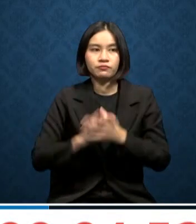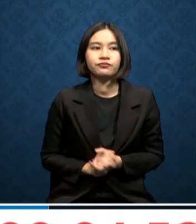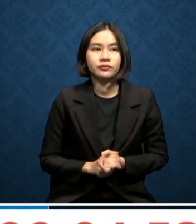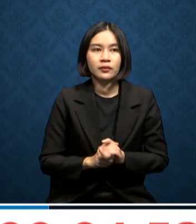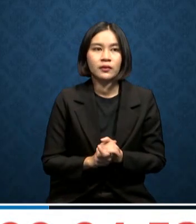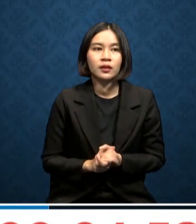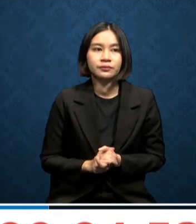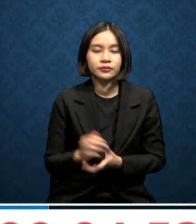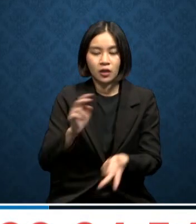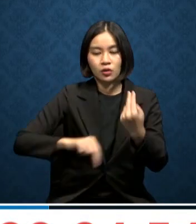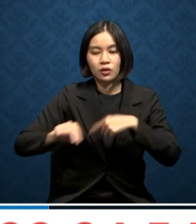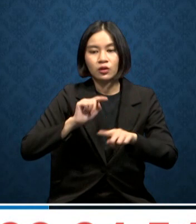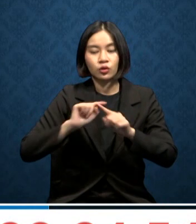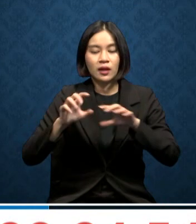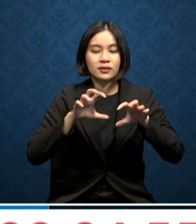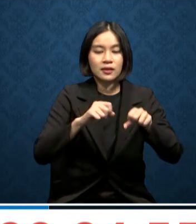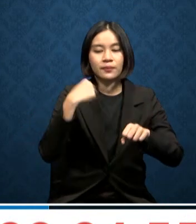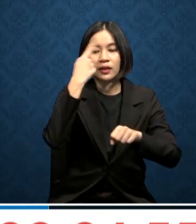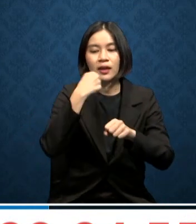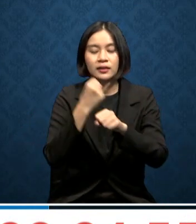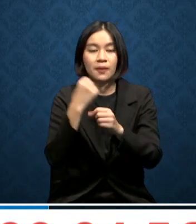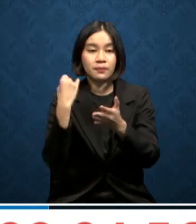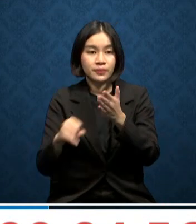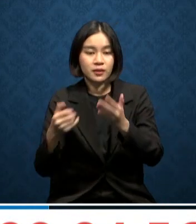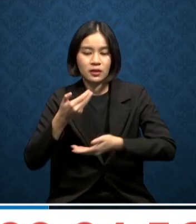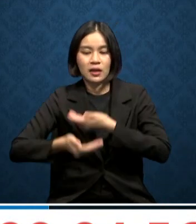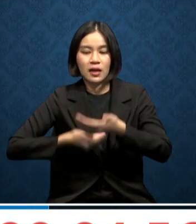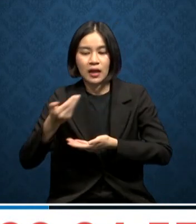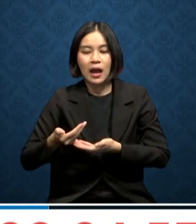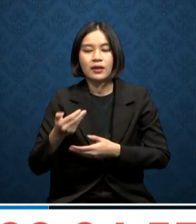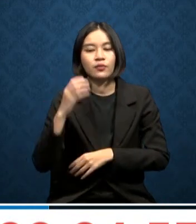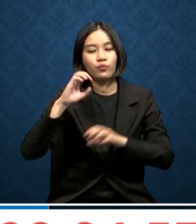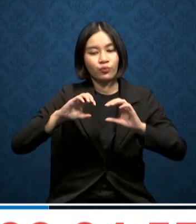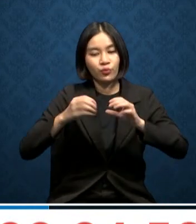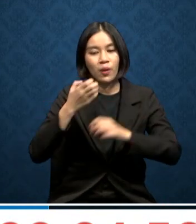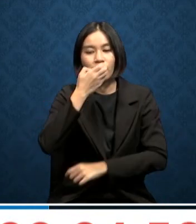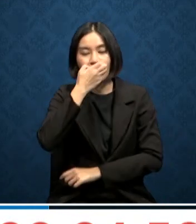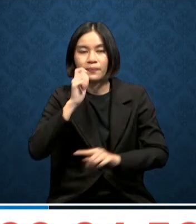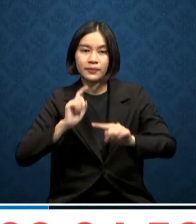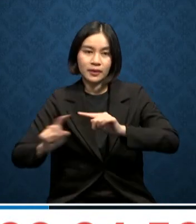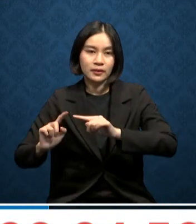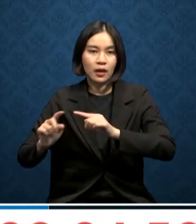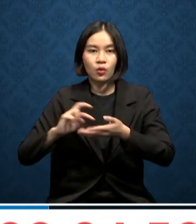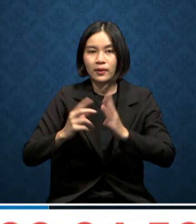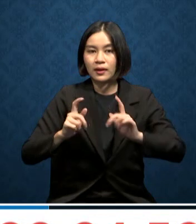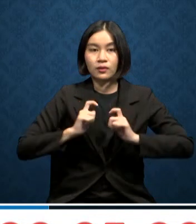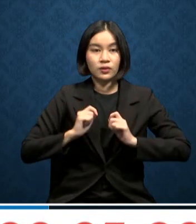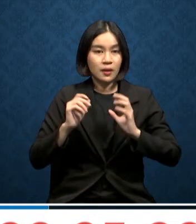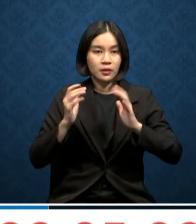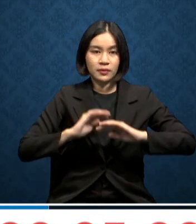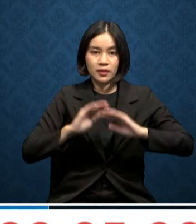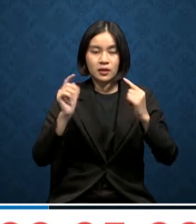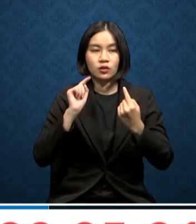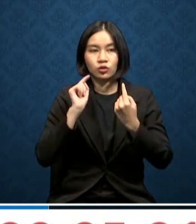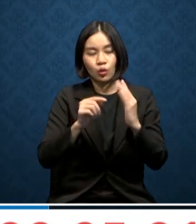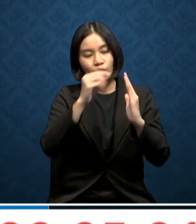ปรภมปฏิบัิการตัสอบกวดลางจับกุผกัทำผิดที่จำหน่ายหรอใช้เควยคคมนาคมและตั้สาริวิค Themistemiโยไมไดรobileหอยาตตามแน